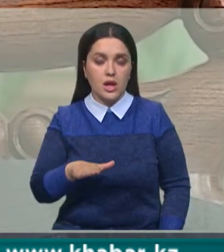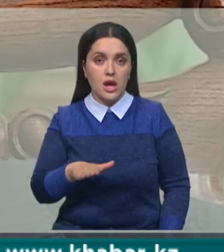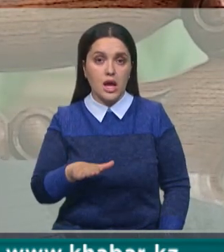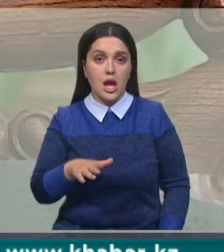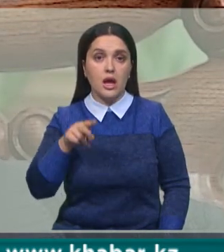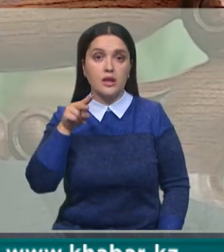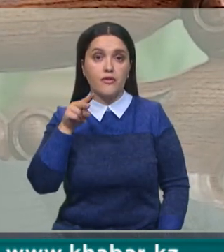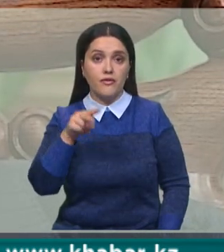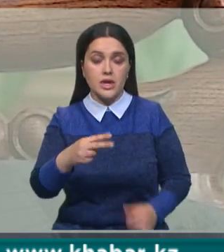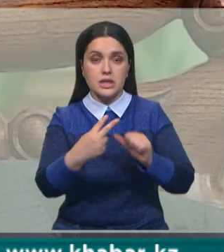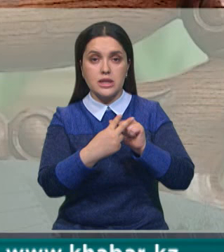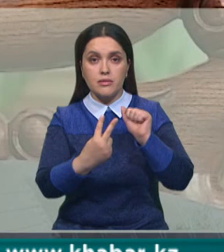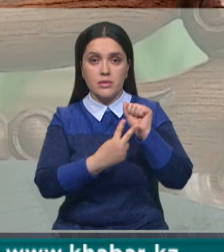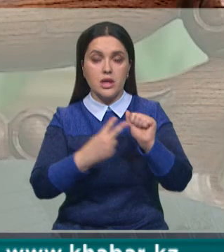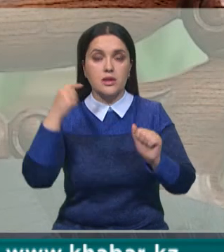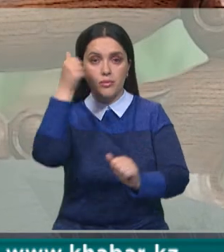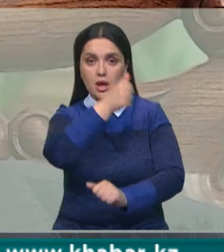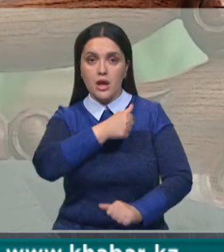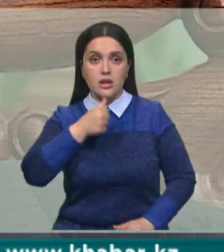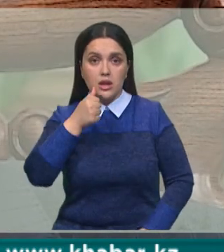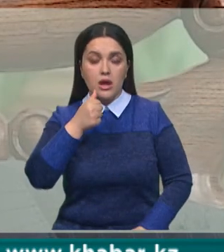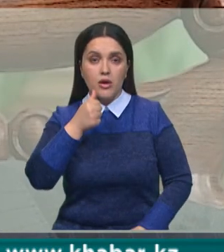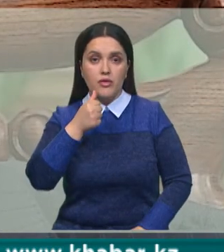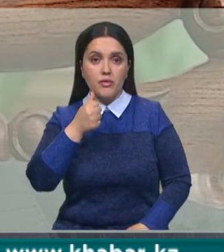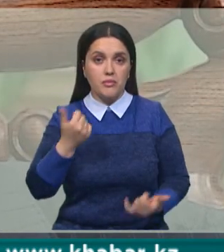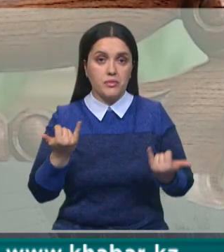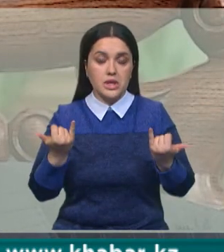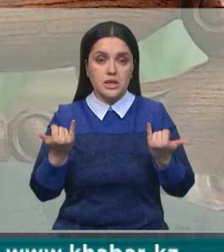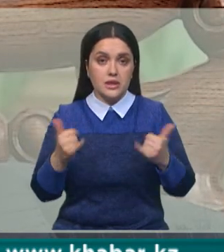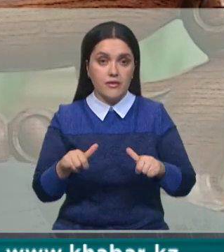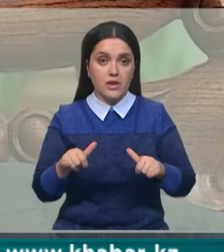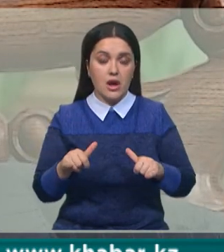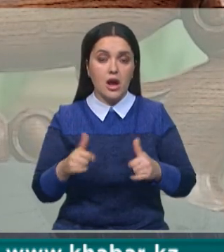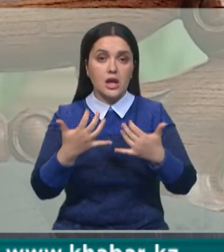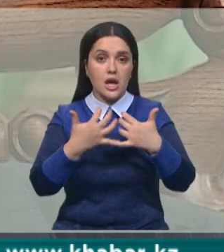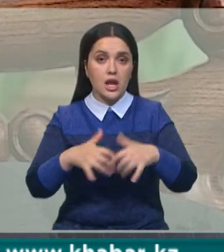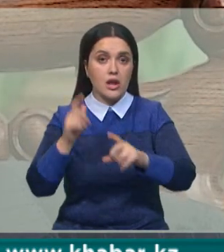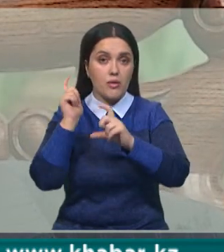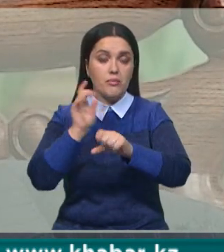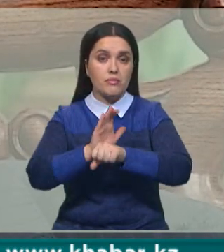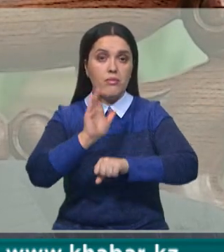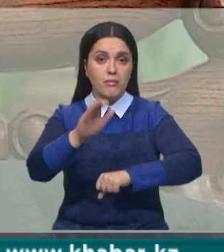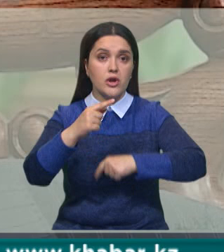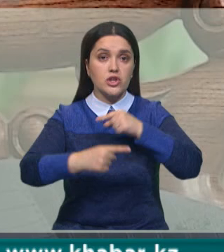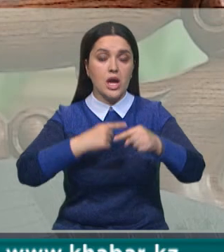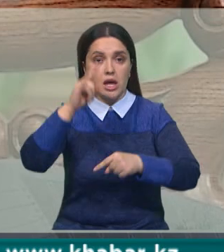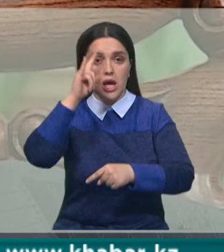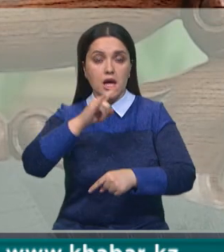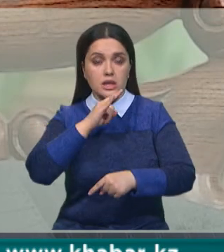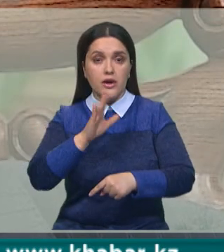в 2017 году, представляете, количество перевезенных транзитом